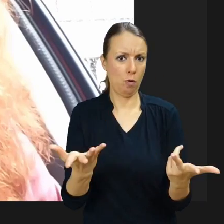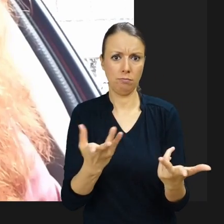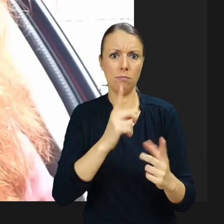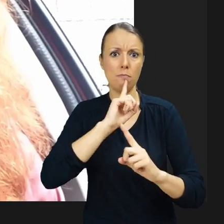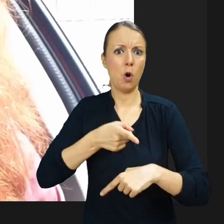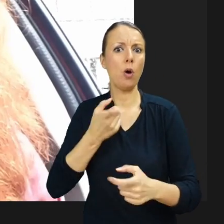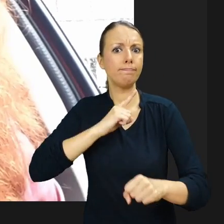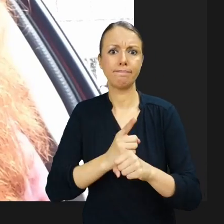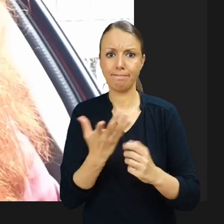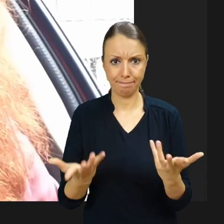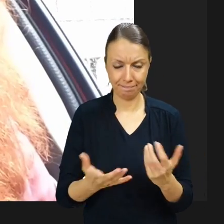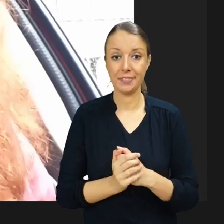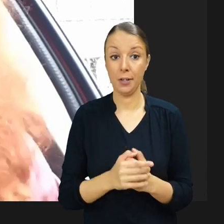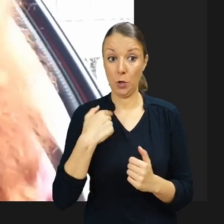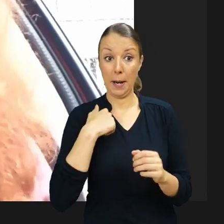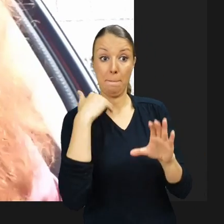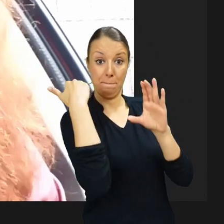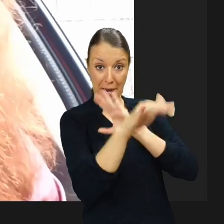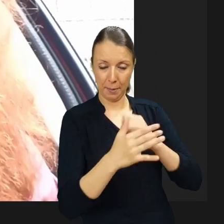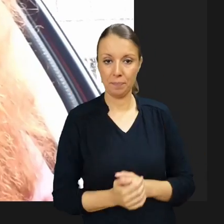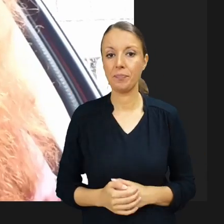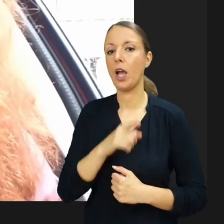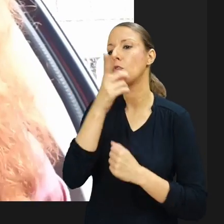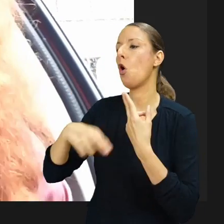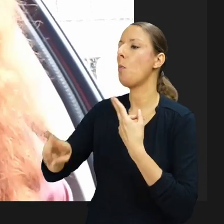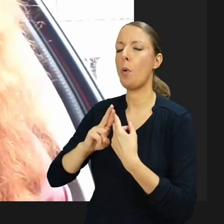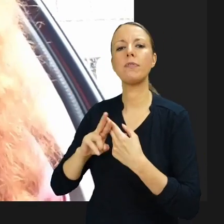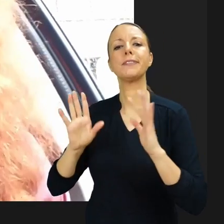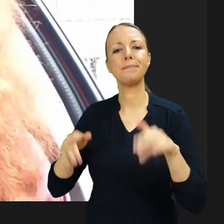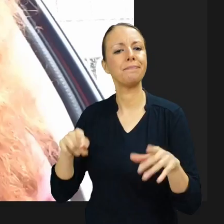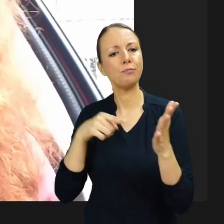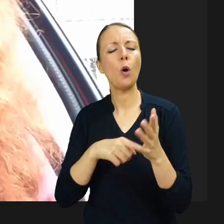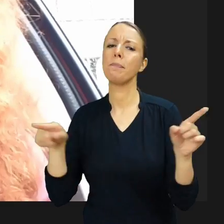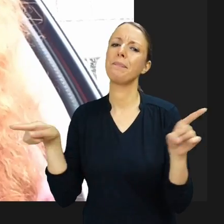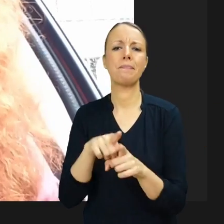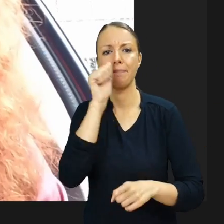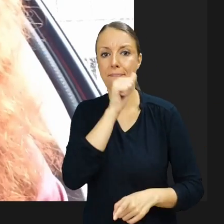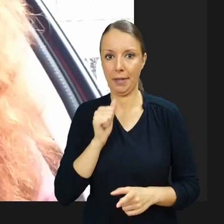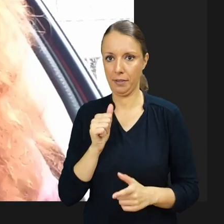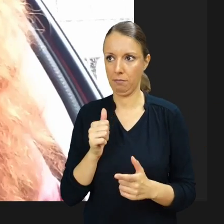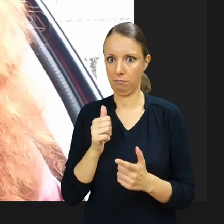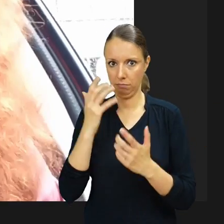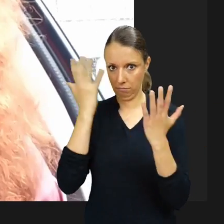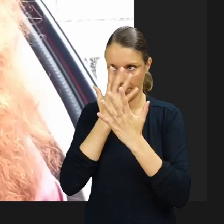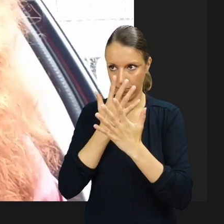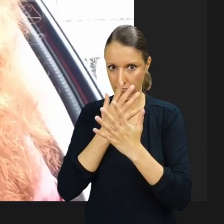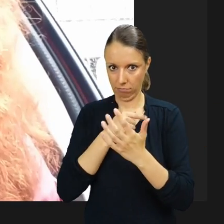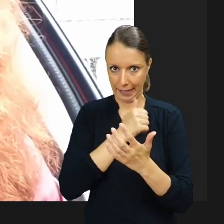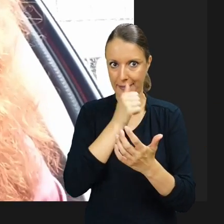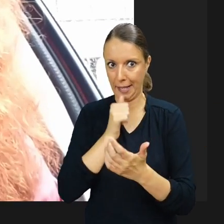na to z kolei dostałam odpowiedź, że to też jest tajne. No i z tym wszystkim poszłam do